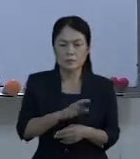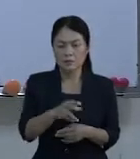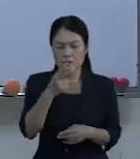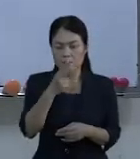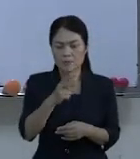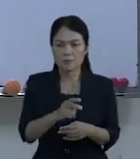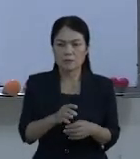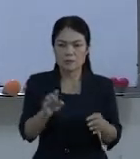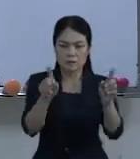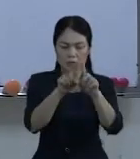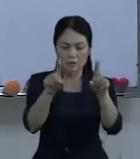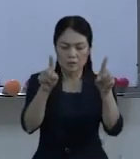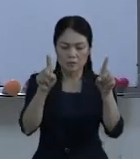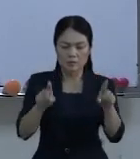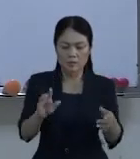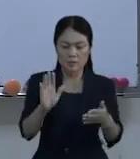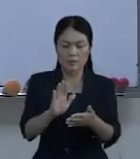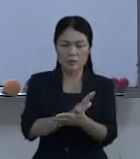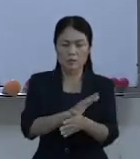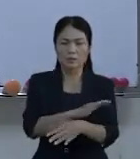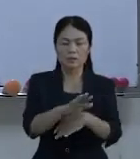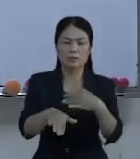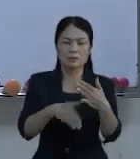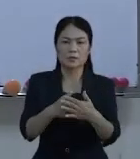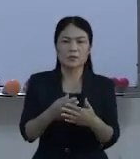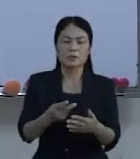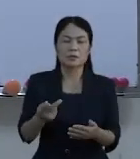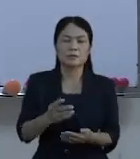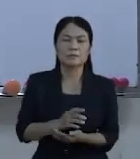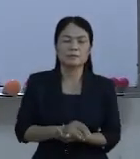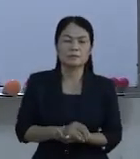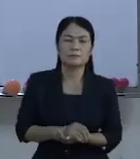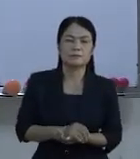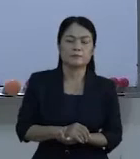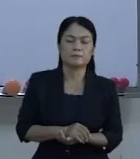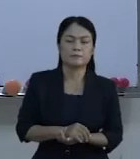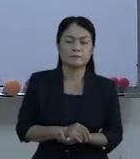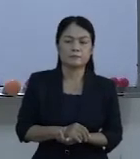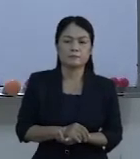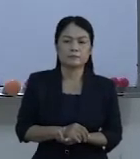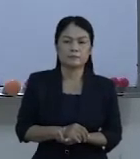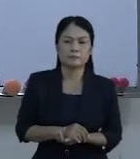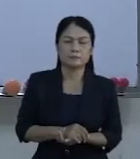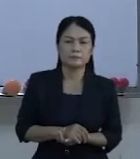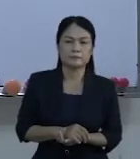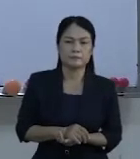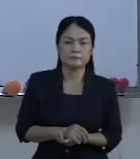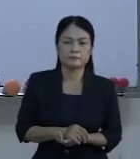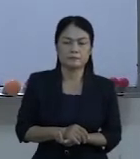tiền cả là thằng ọc nia là con á bà mưa tiền cả là thằng ọc nia bà